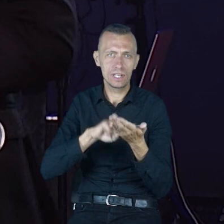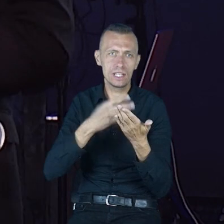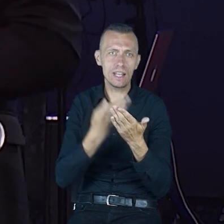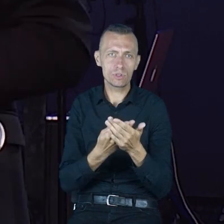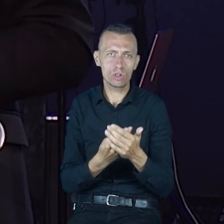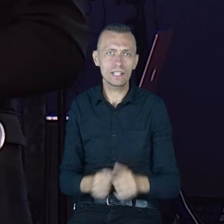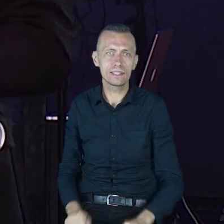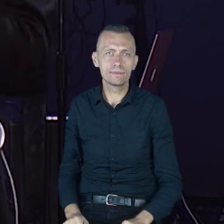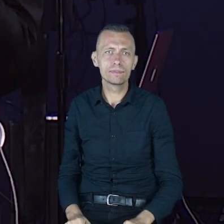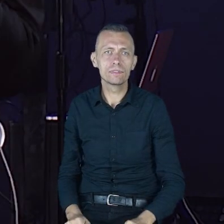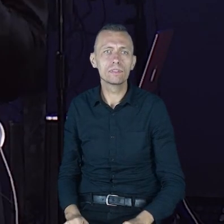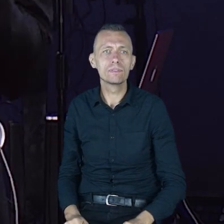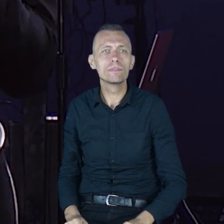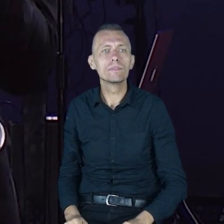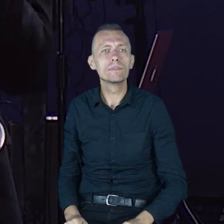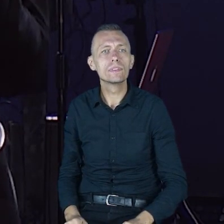roku